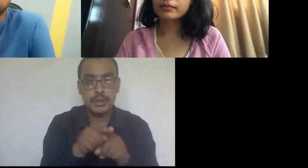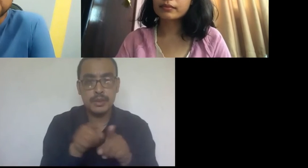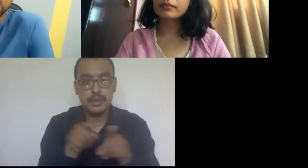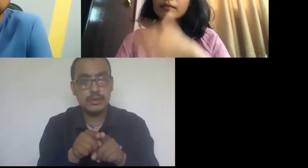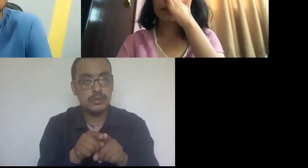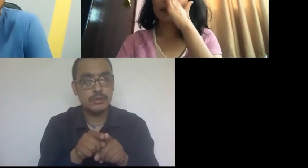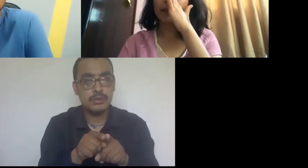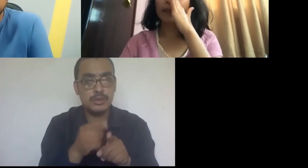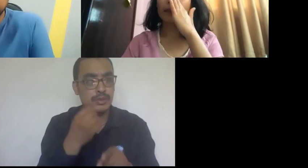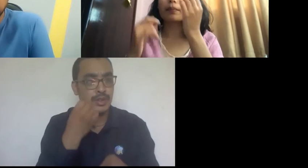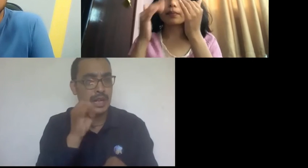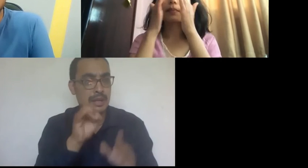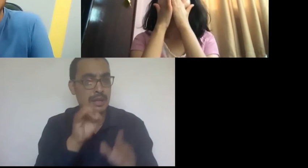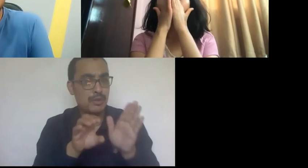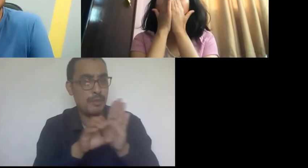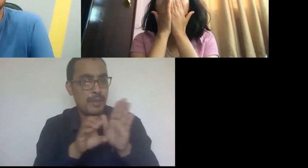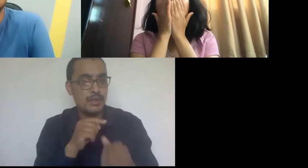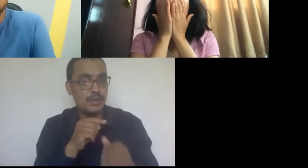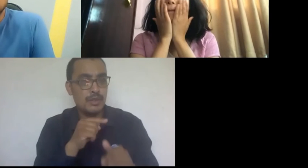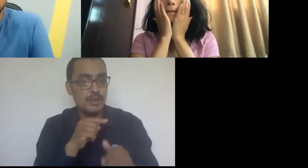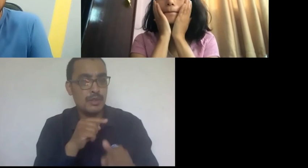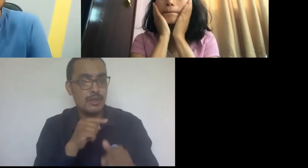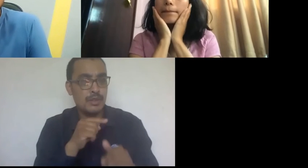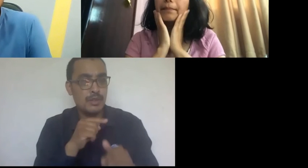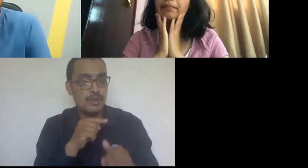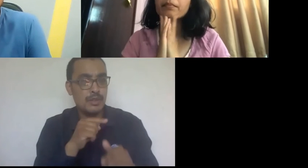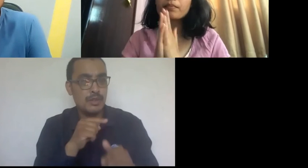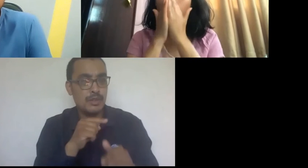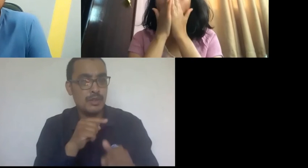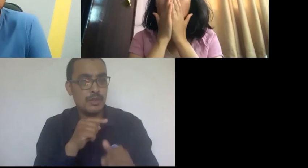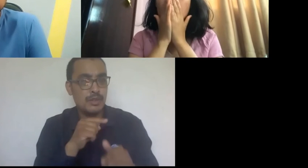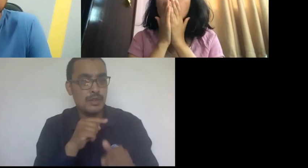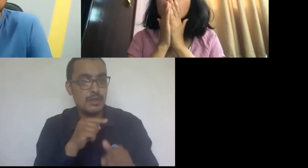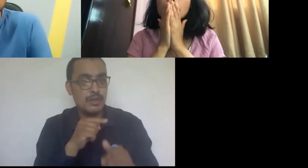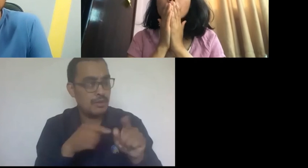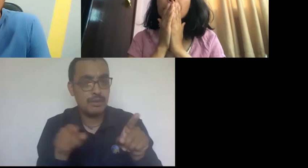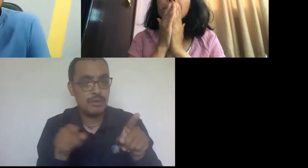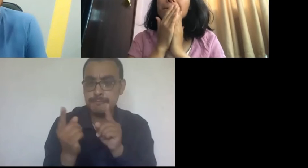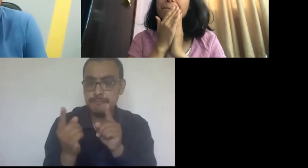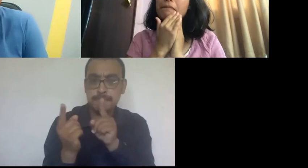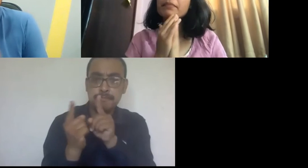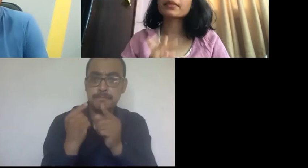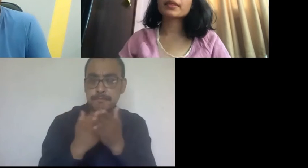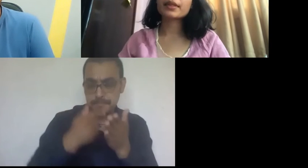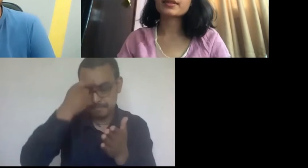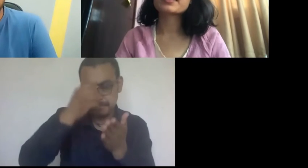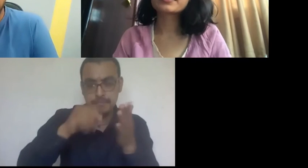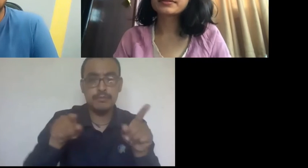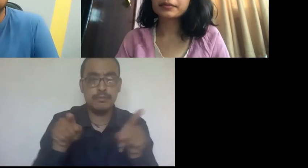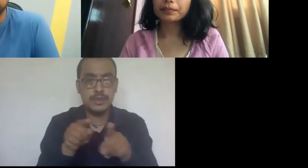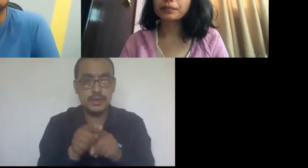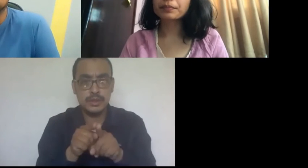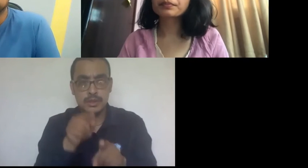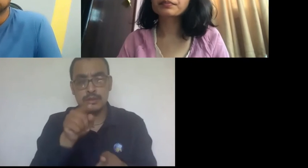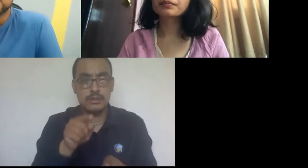नराम्रो कमेन्टहरू आउँछ त्यसको कुरा पनि निकाल्नु भयो होइन, हामीले कसरी त्यसलाई ह्यान्डल गर्ने, कसरी कोप गर्ने, कसरी सामना गर्ने भन्ने कुरामा पनि अलिकति म अलिकति केही एड